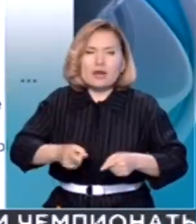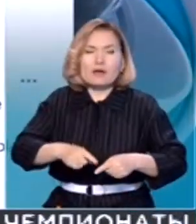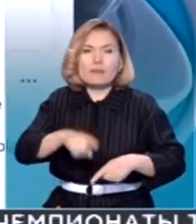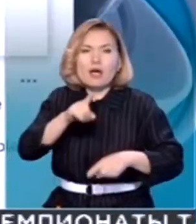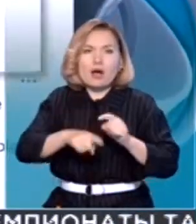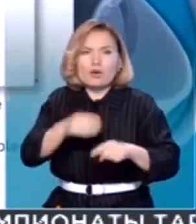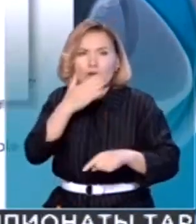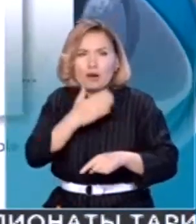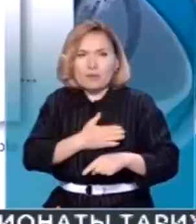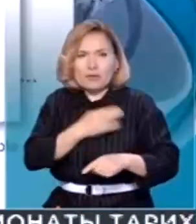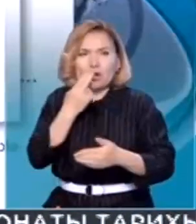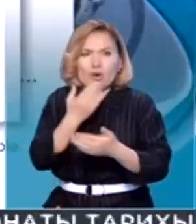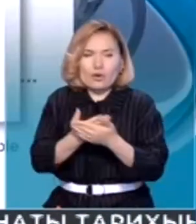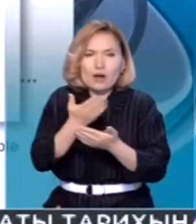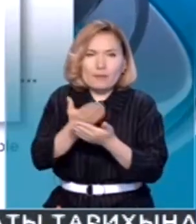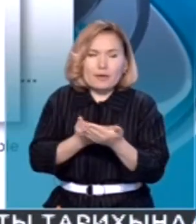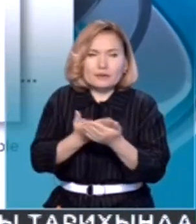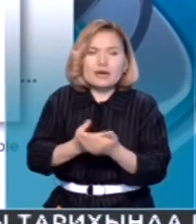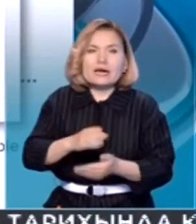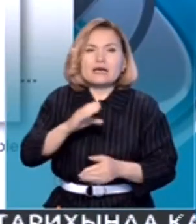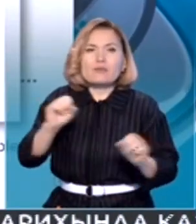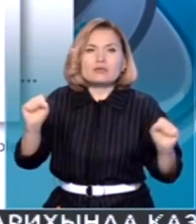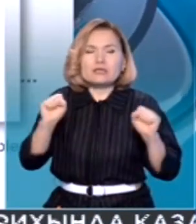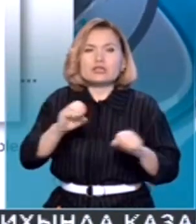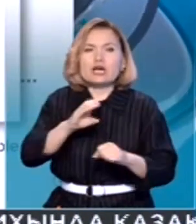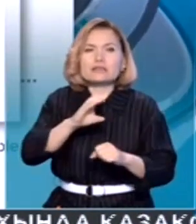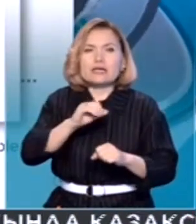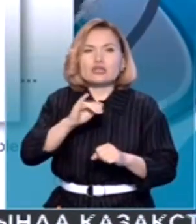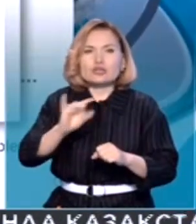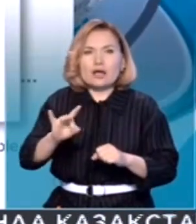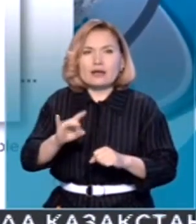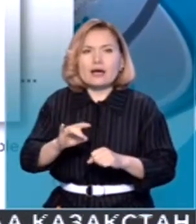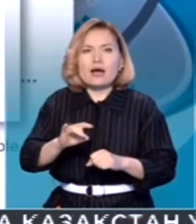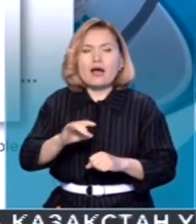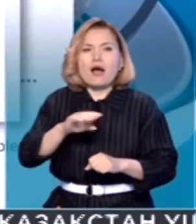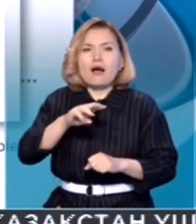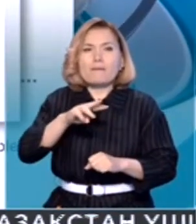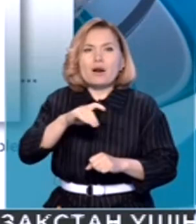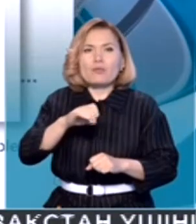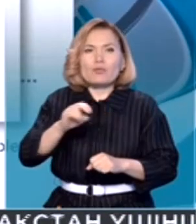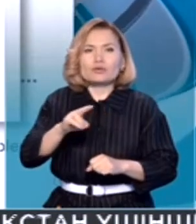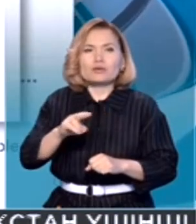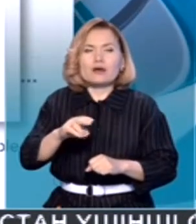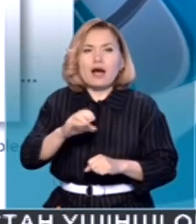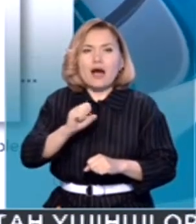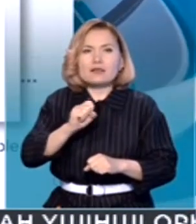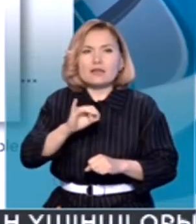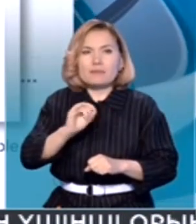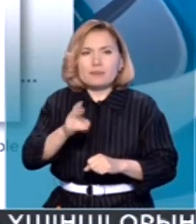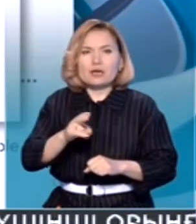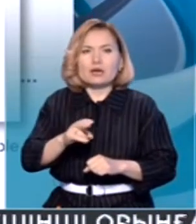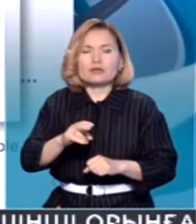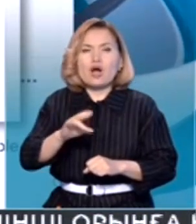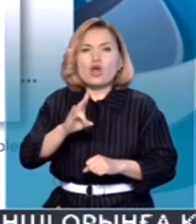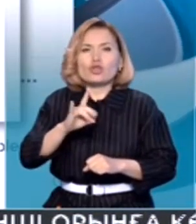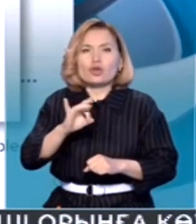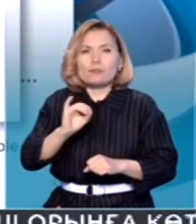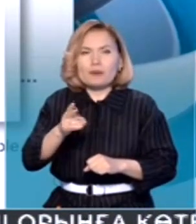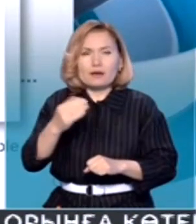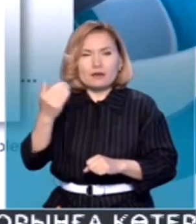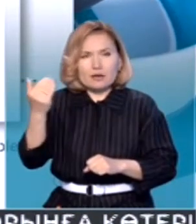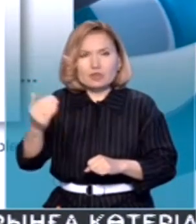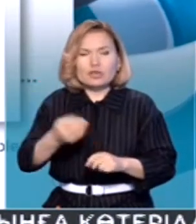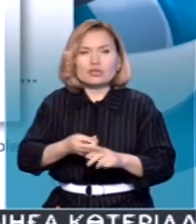патриотизмнің жарқын үлгісін көрсеткен боксшыларымыз Санжар Тәшкенбай, Махмуд Сабырхан, Асланбек Шымбергенов және